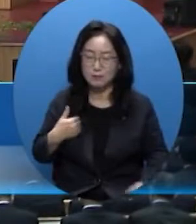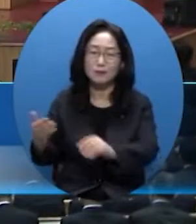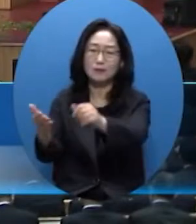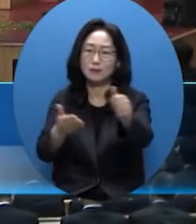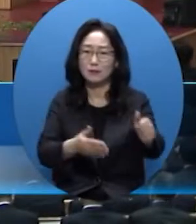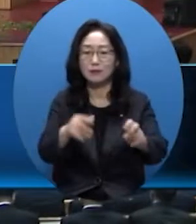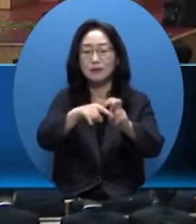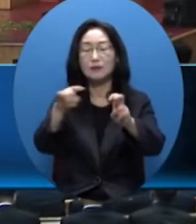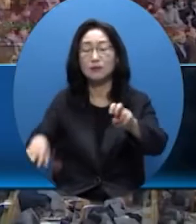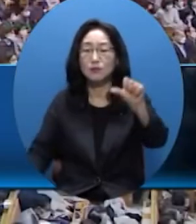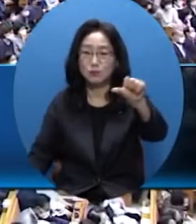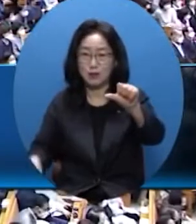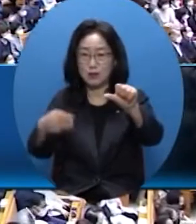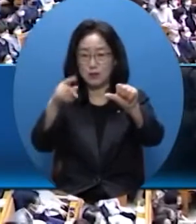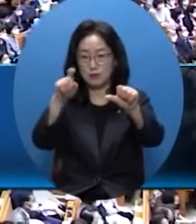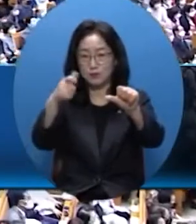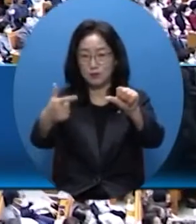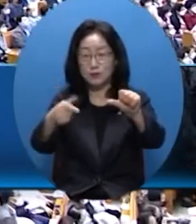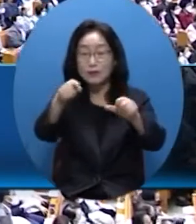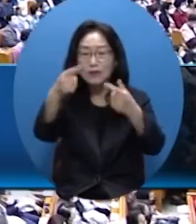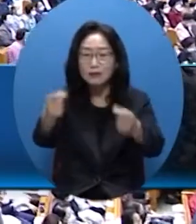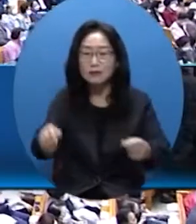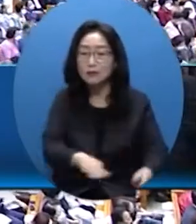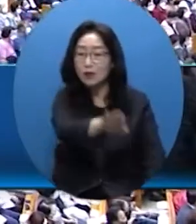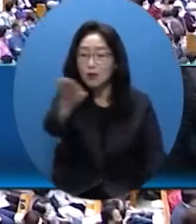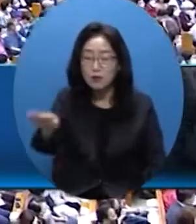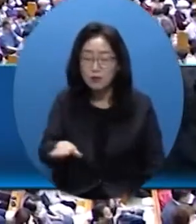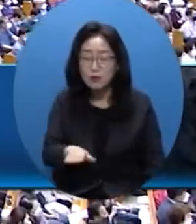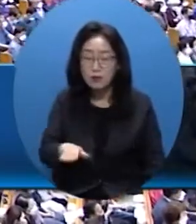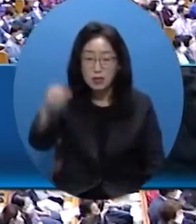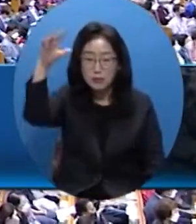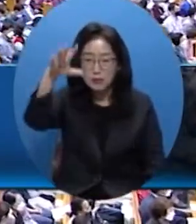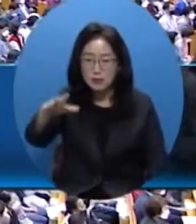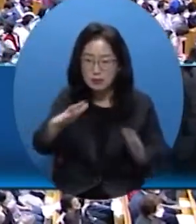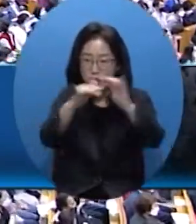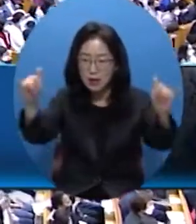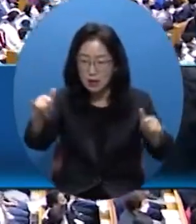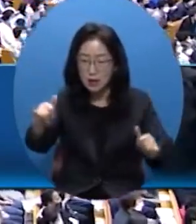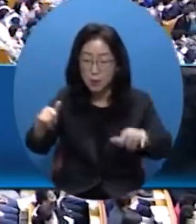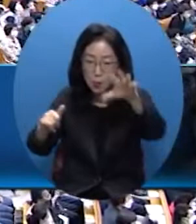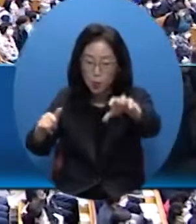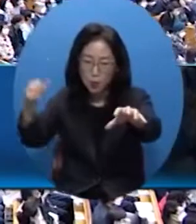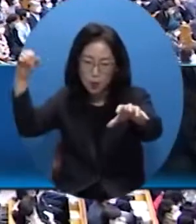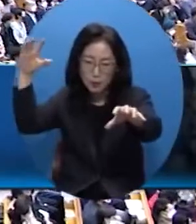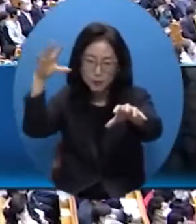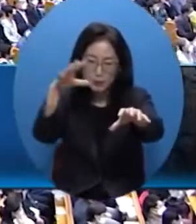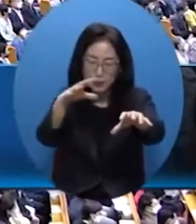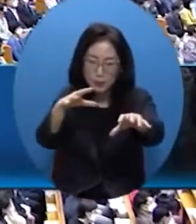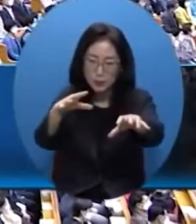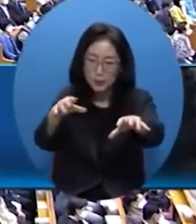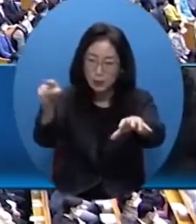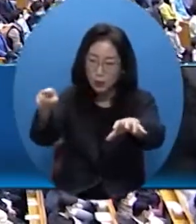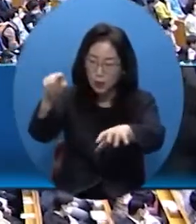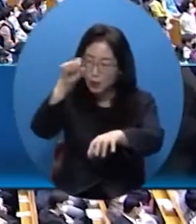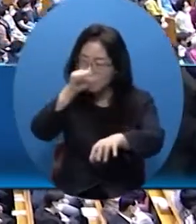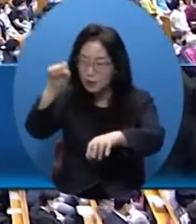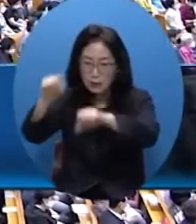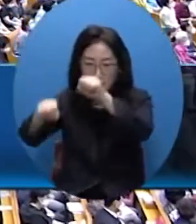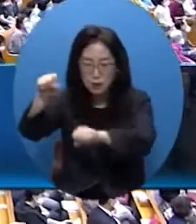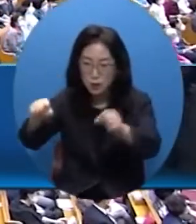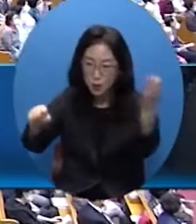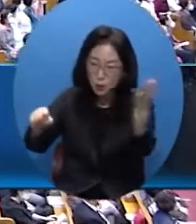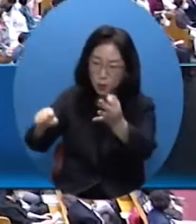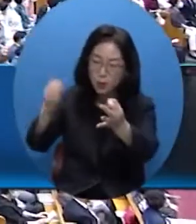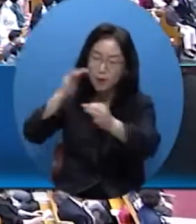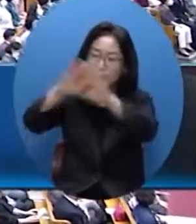마태복음 5장 심적으로 말씀합니다 이같이 너희 빛이 사람 앞에 비치게 하여 그대로의 착한 행실을 보고 하늘에 계신 너희